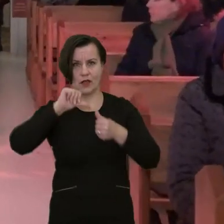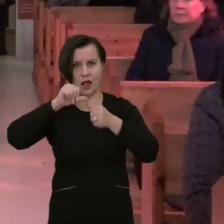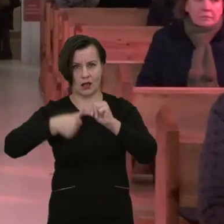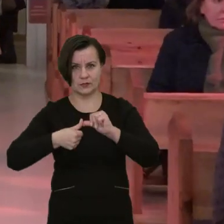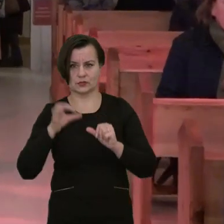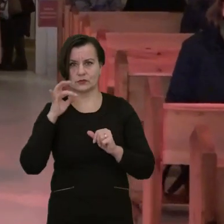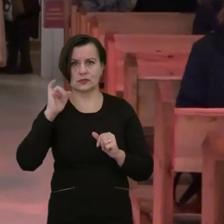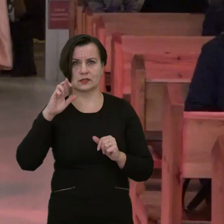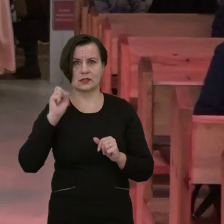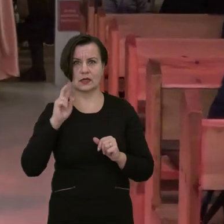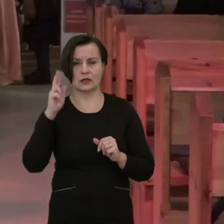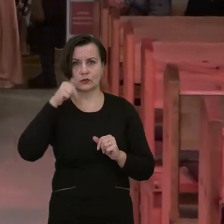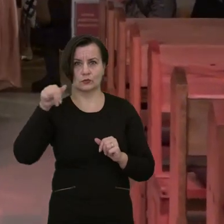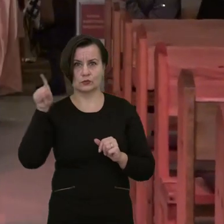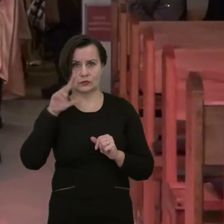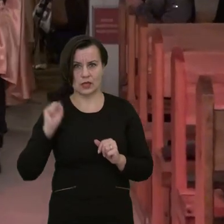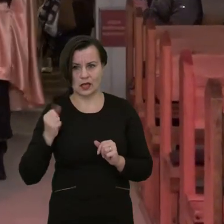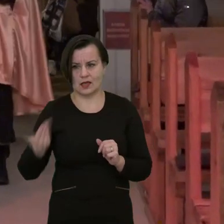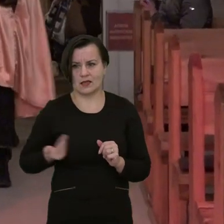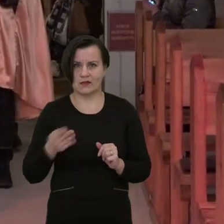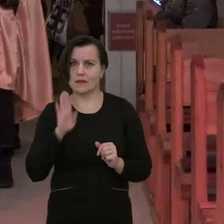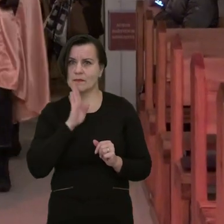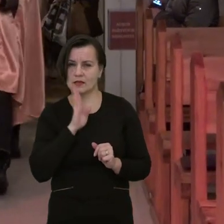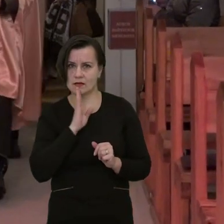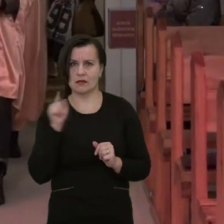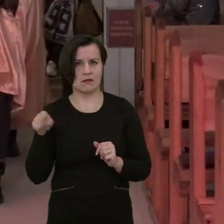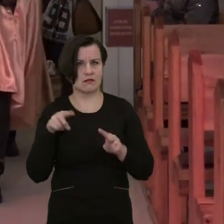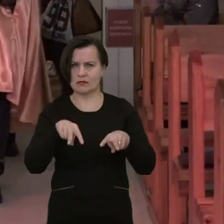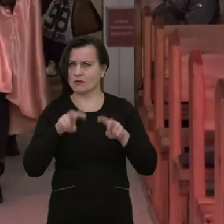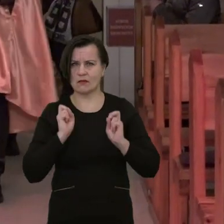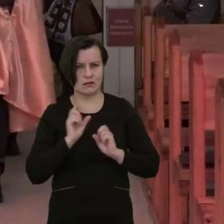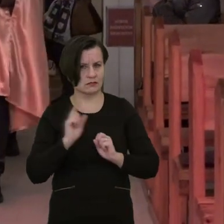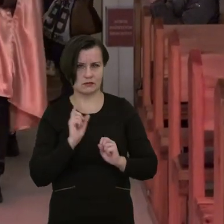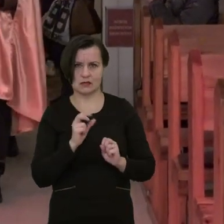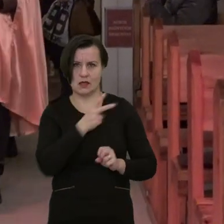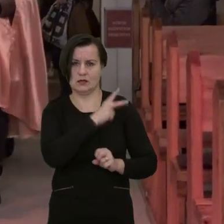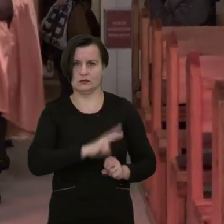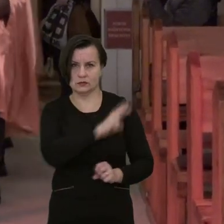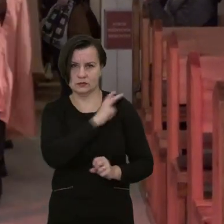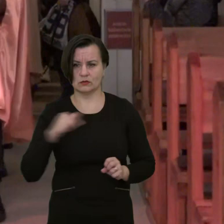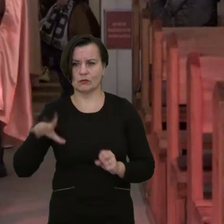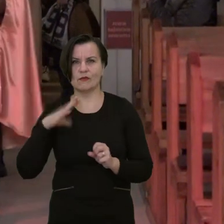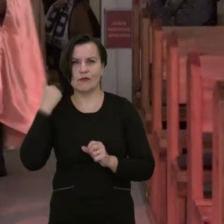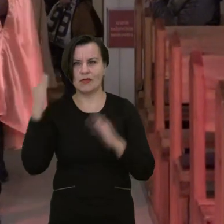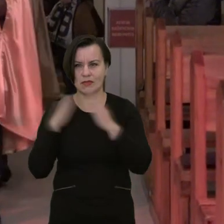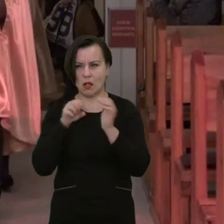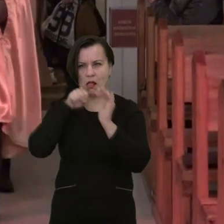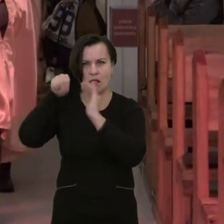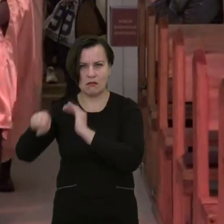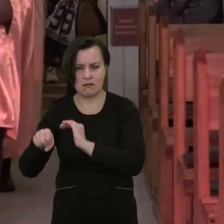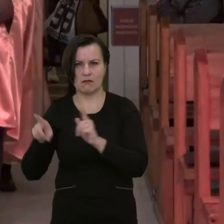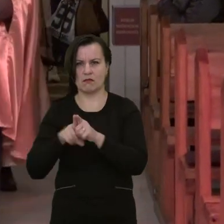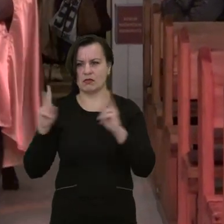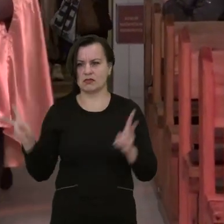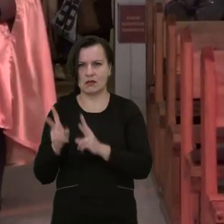sandūroje Sirakūzuose gyvenusi mergelė. Neišsižadėjusi į krikščionybės, nei grasinama atiduoti gėdos namus,